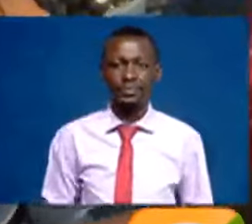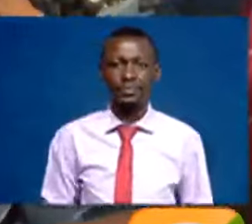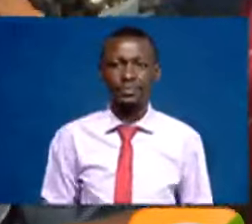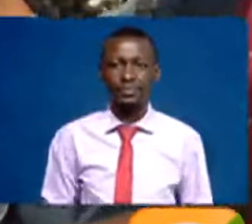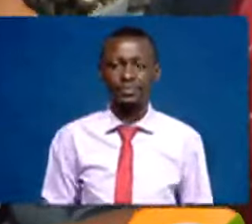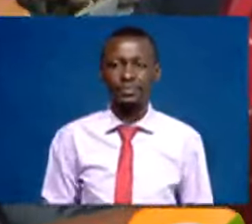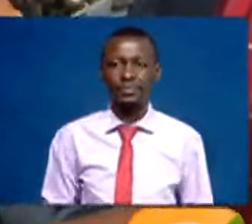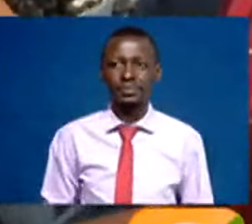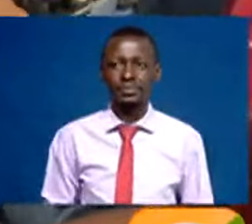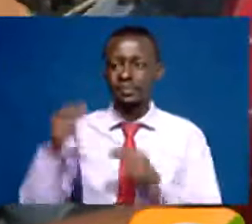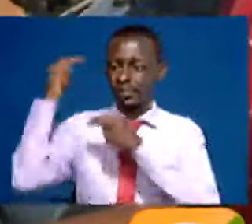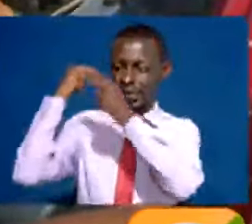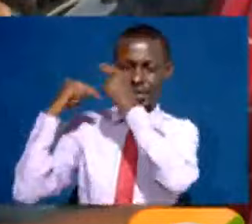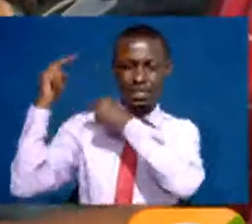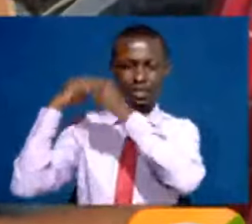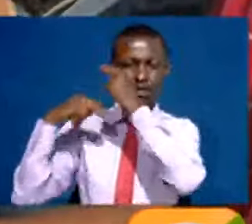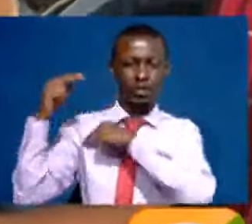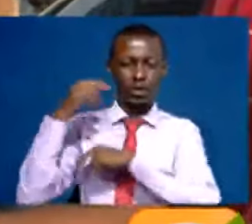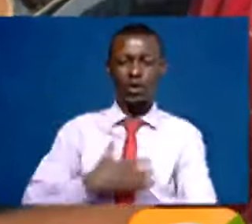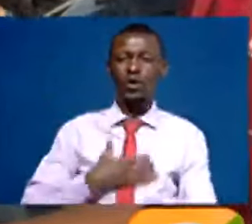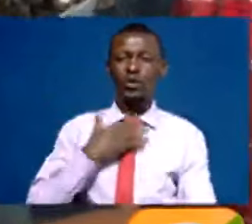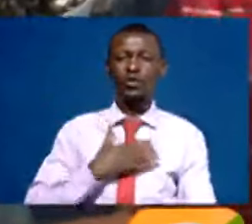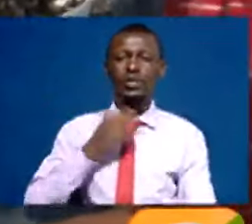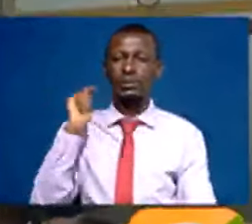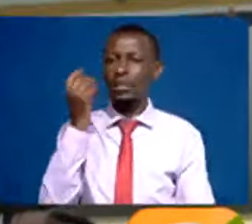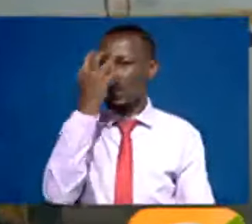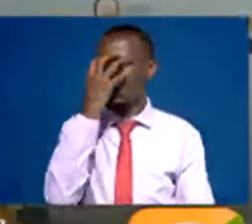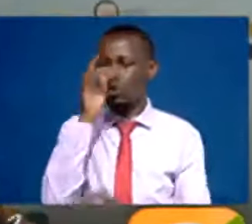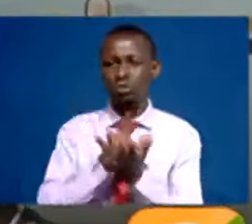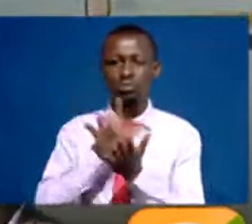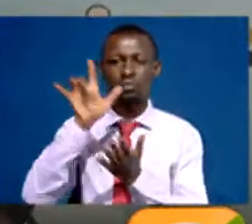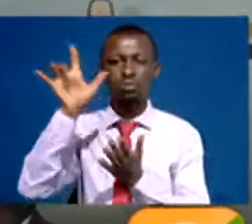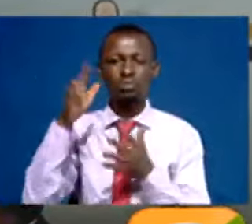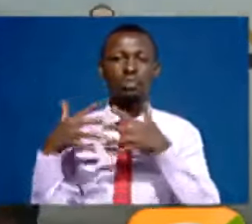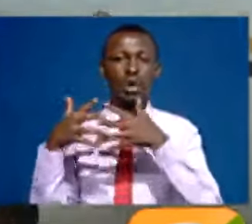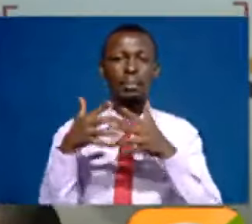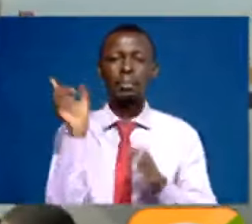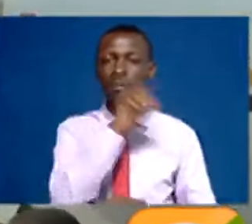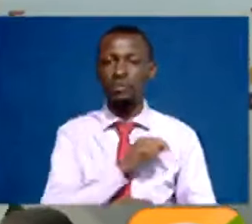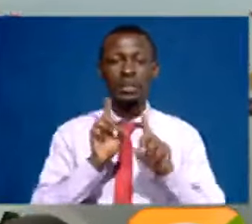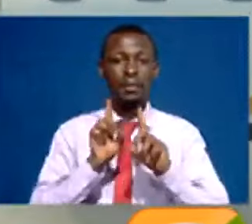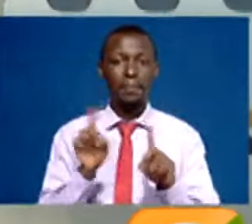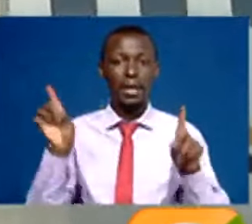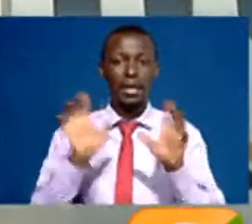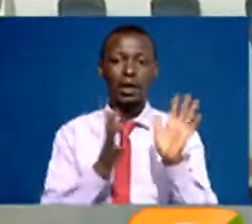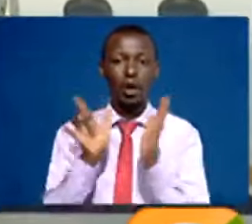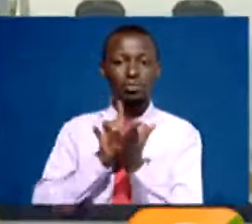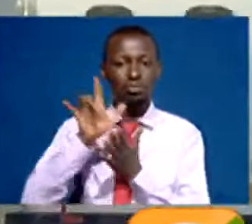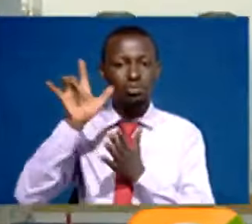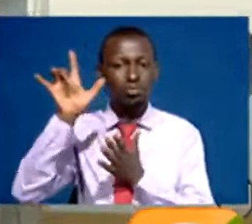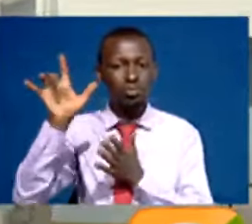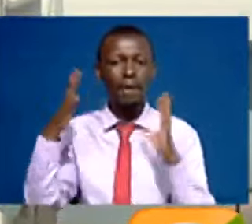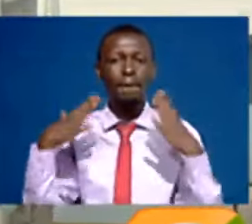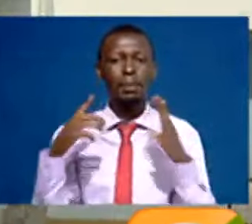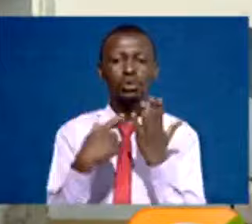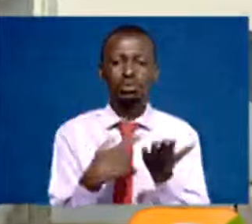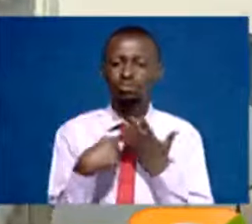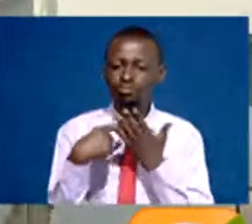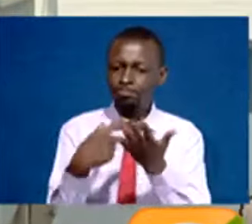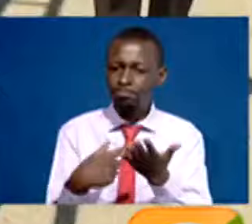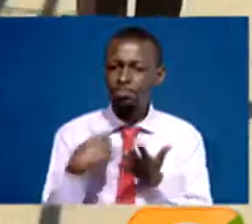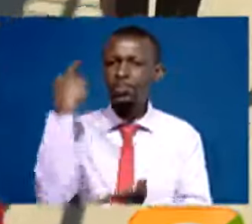Ziara ya kihistoria ya Rais Ruto nchini Marekani huenda imekamilika, lakini usafiri aliyotumia unaendelea kuzua mjadala kuhusu gharama